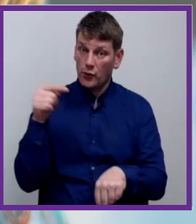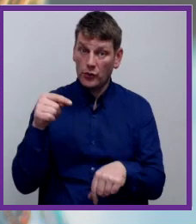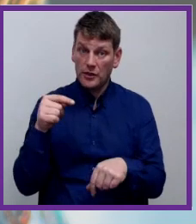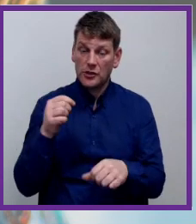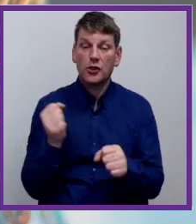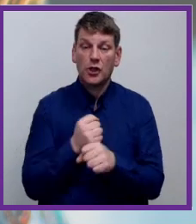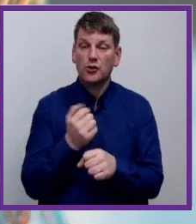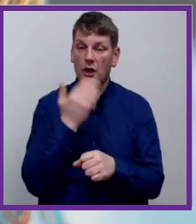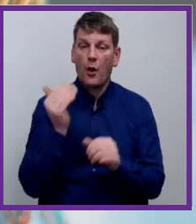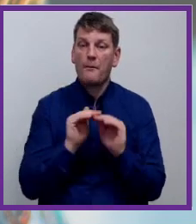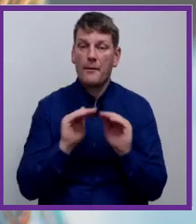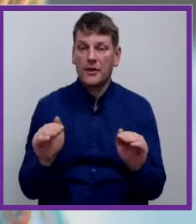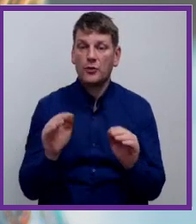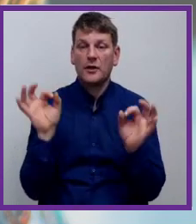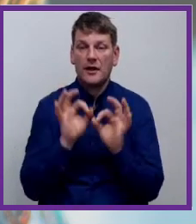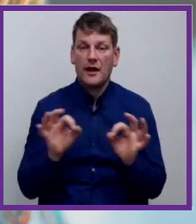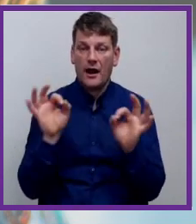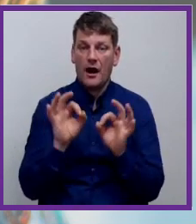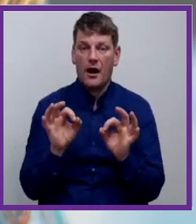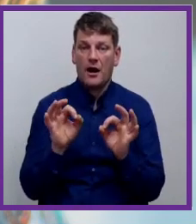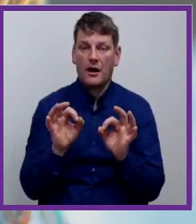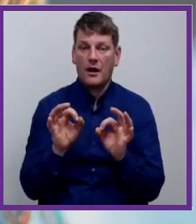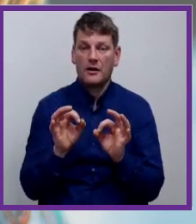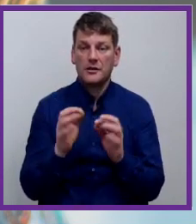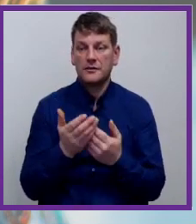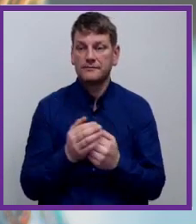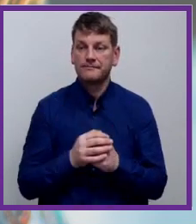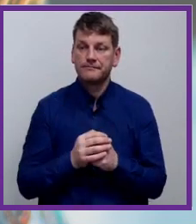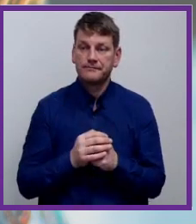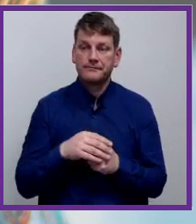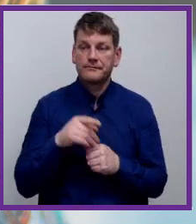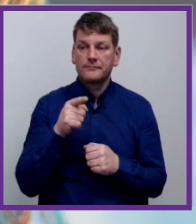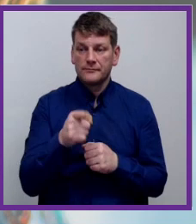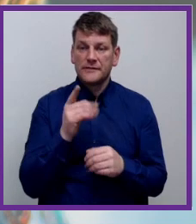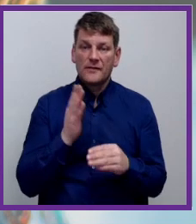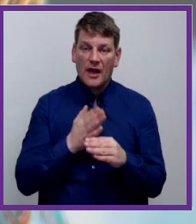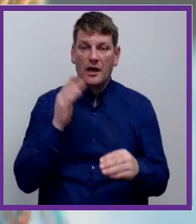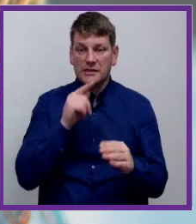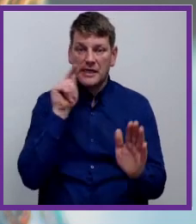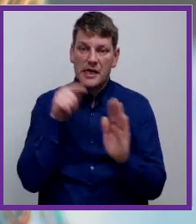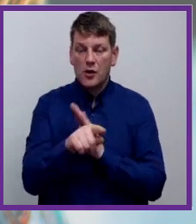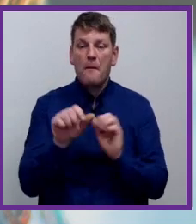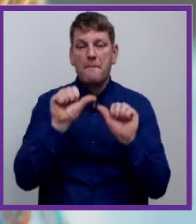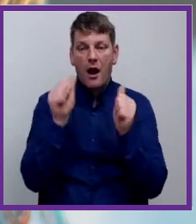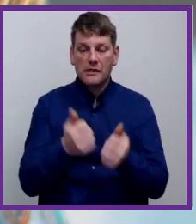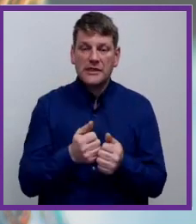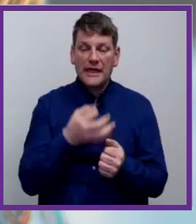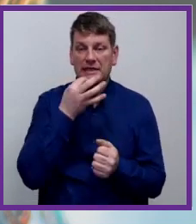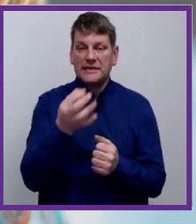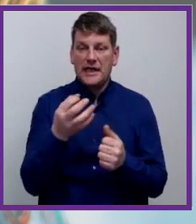taču nav pamatot nekāda tik krāsī iejaukšanās mākslinieka izteiksmes